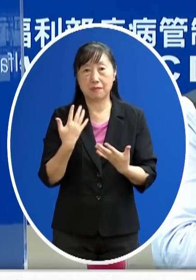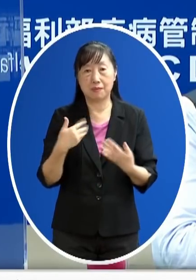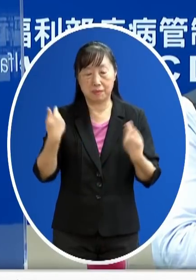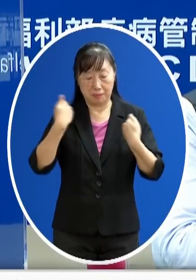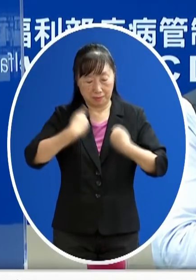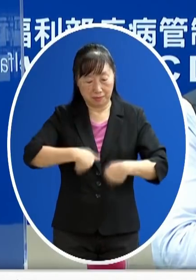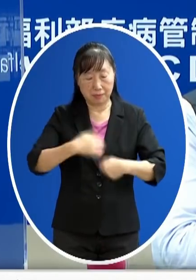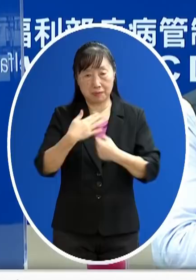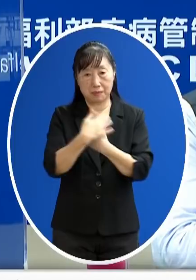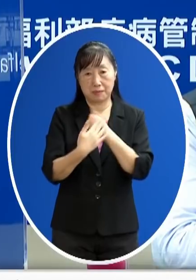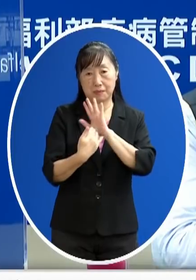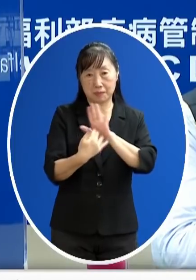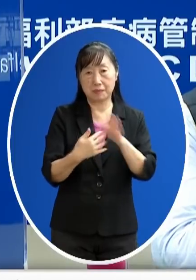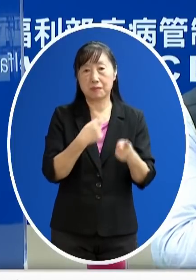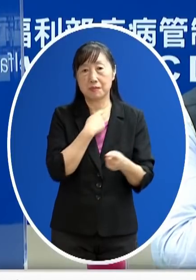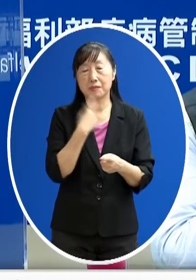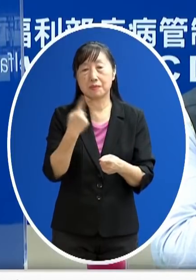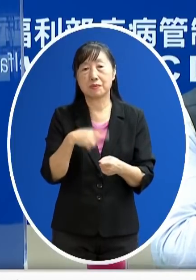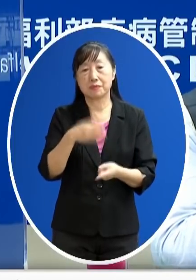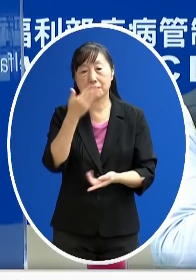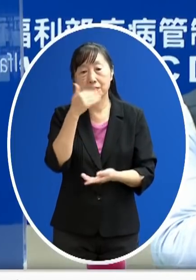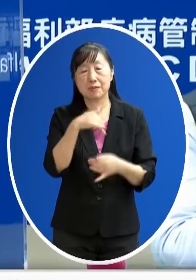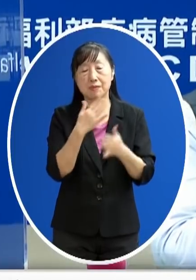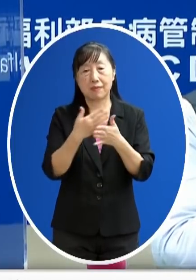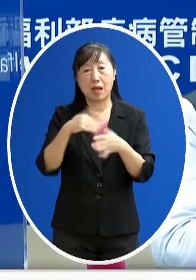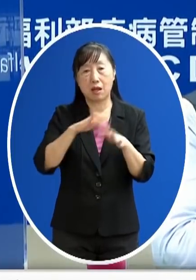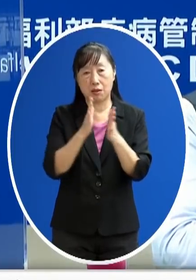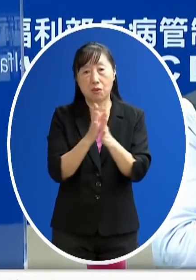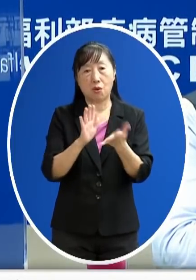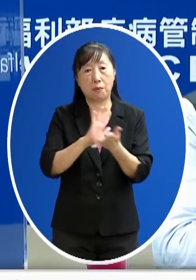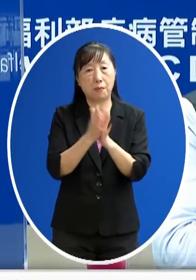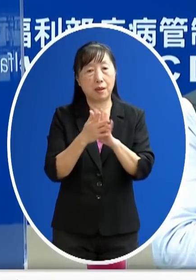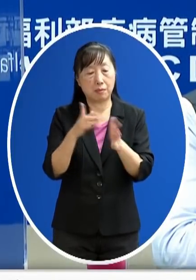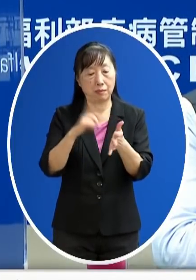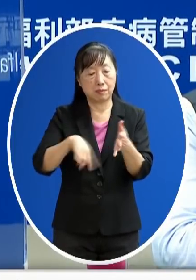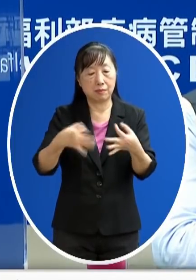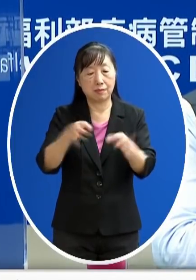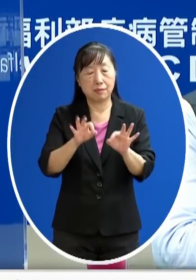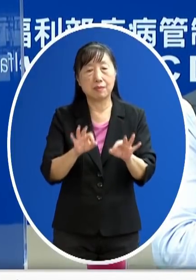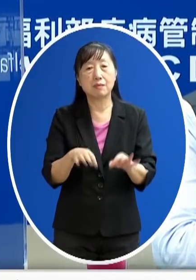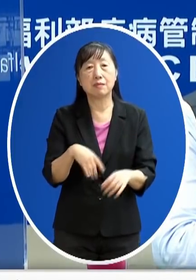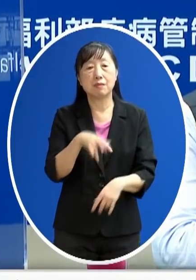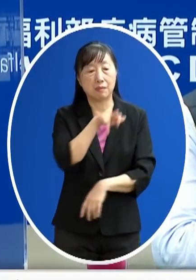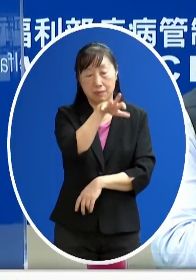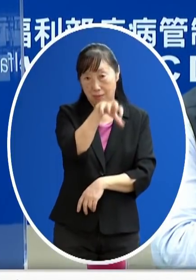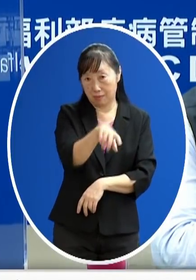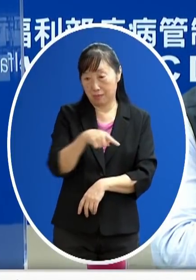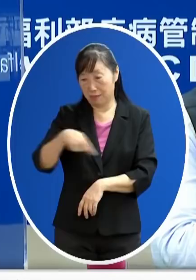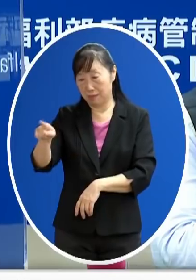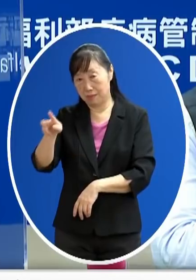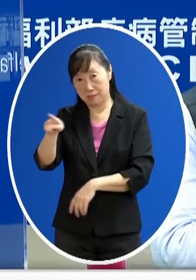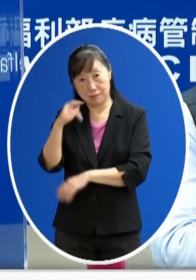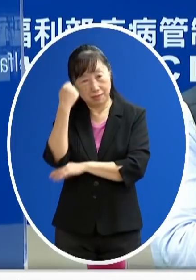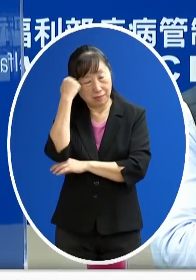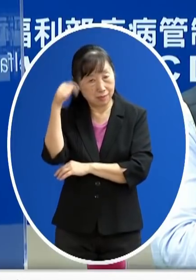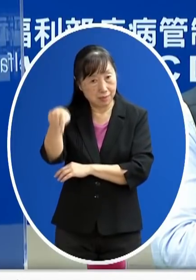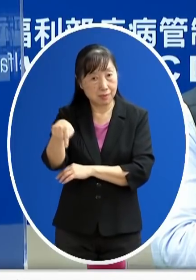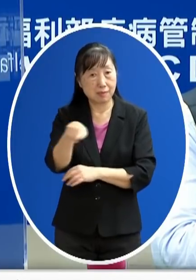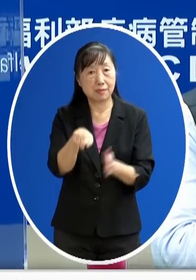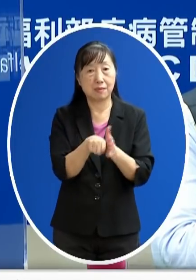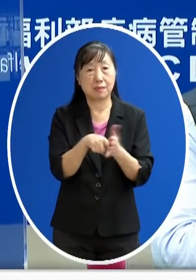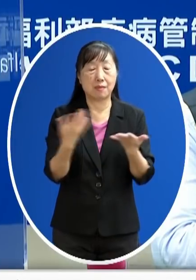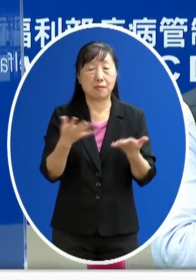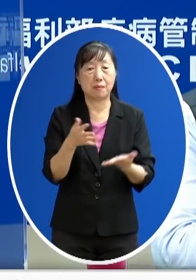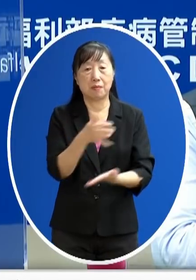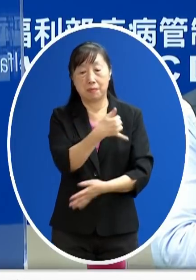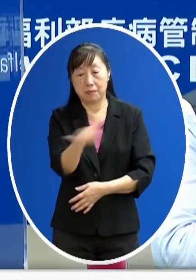防护，那简化餐点的服务流程，那机场到旅馆，那地面在移动的时候，